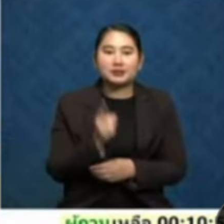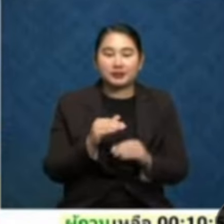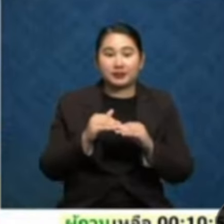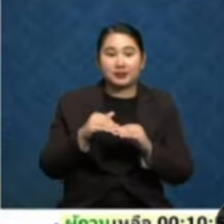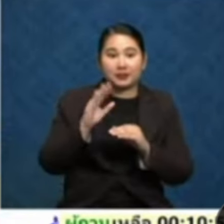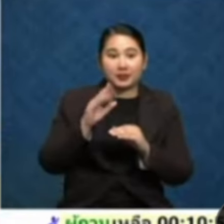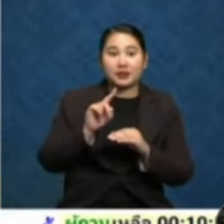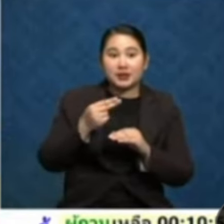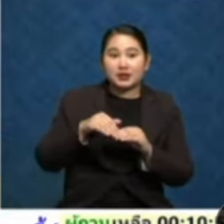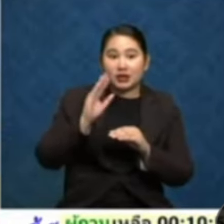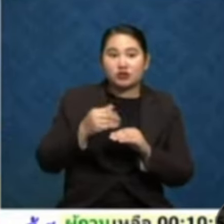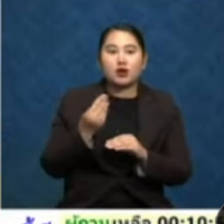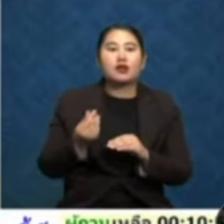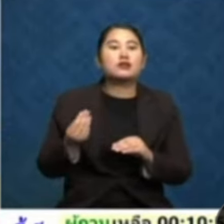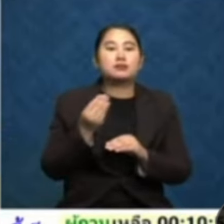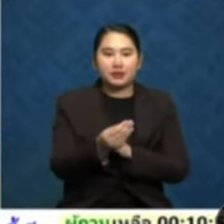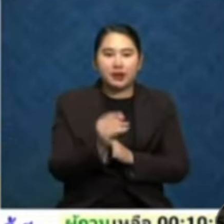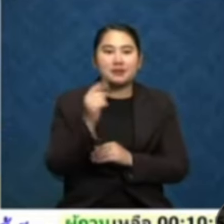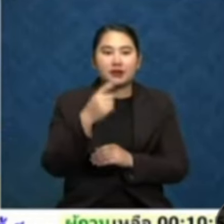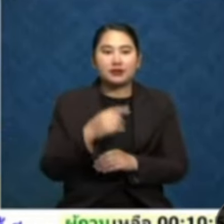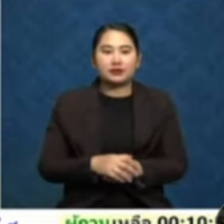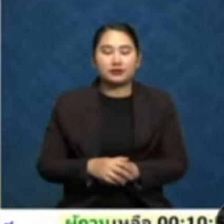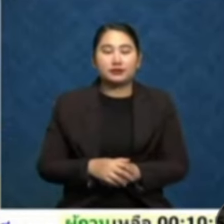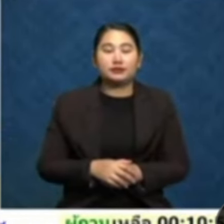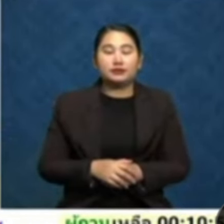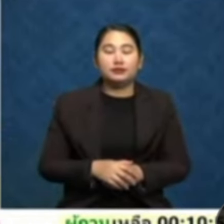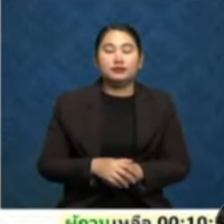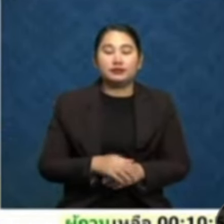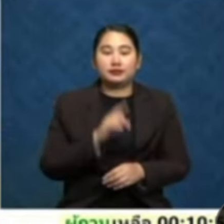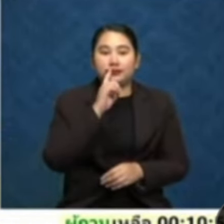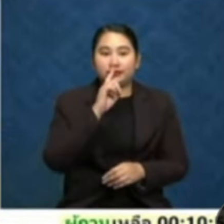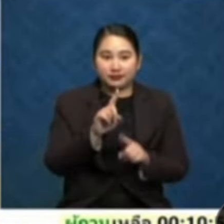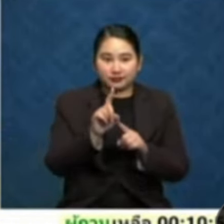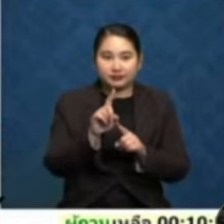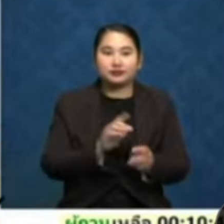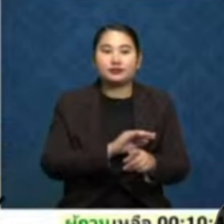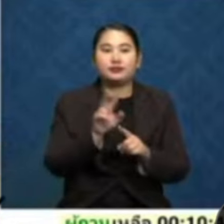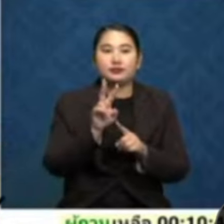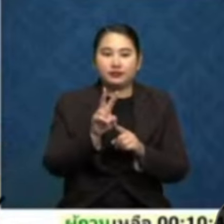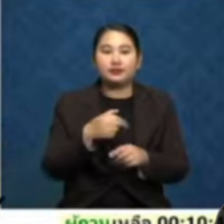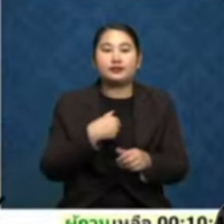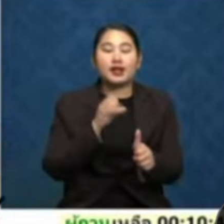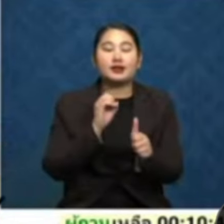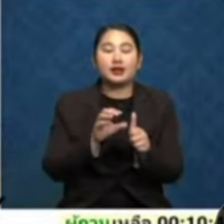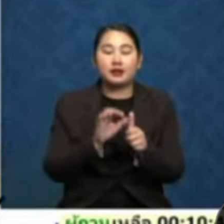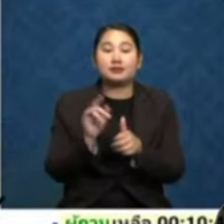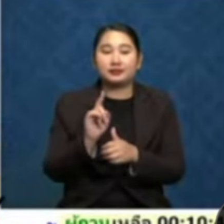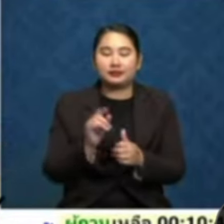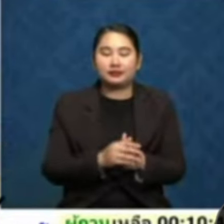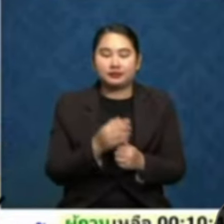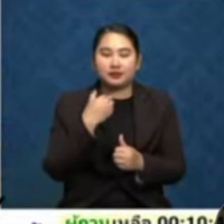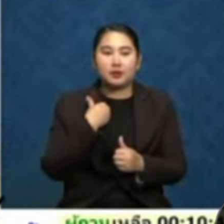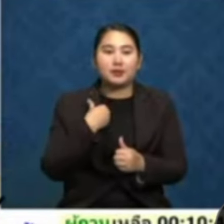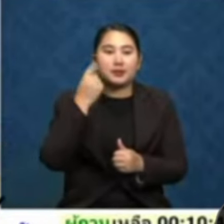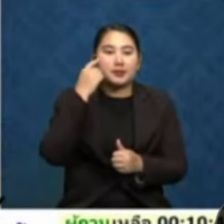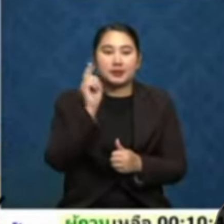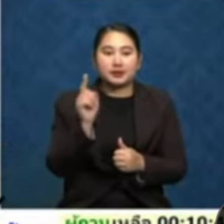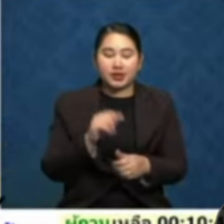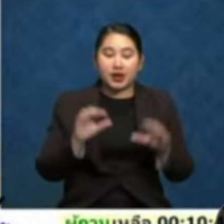กว่าหมื่นบาทเท่าไหร่ก็ค่อยจ่ายตามหลังไปเท่านั้นนะครับอันนี้คือประการแรกอีกส่วนหนนึงที่อยากจะส่งเป็นข้อเสนอแครับผมคิดว่า